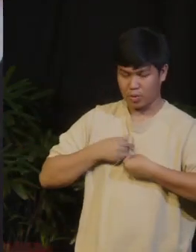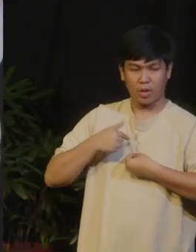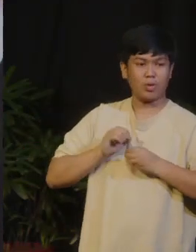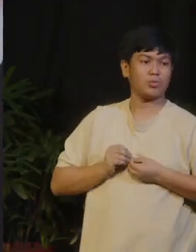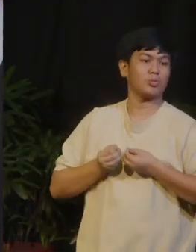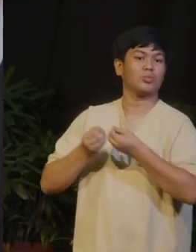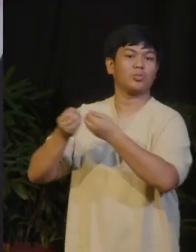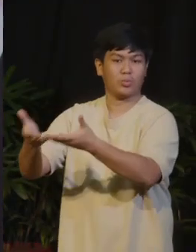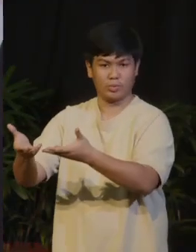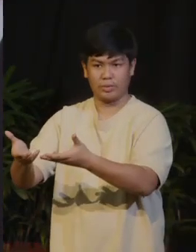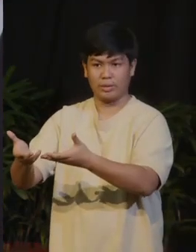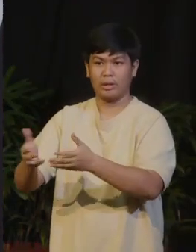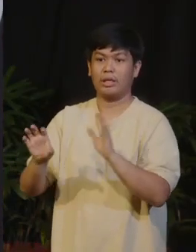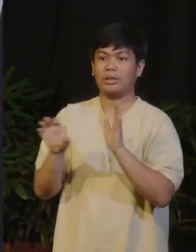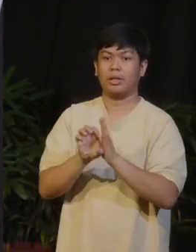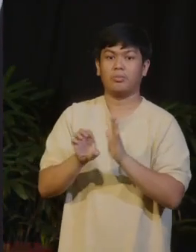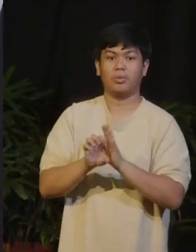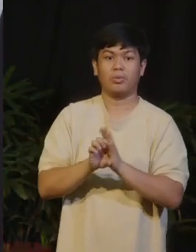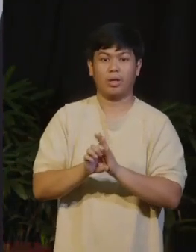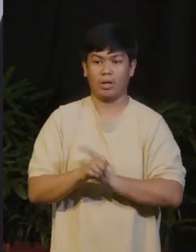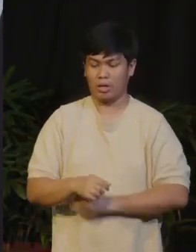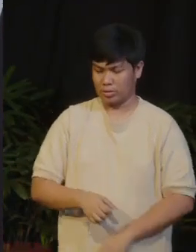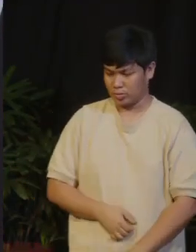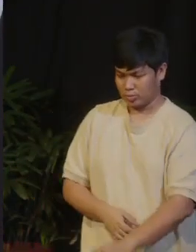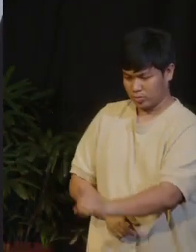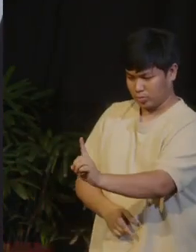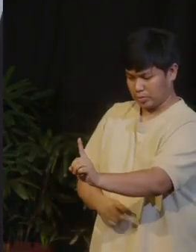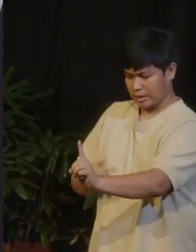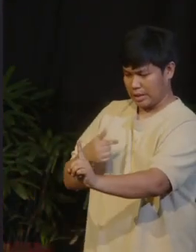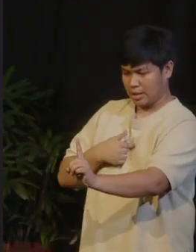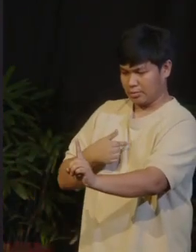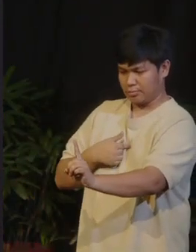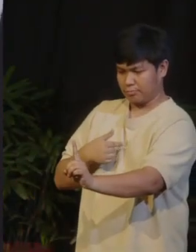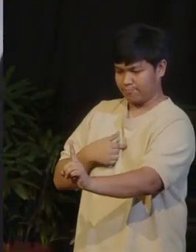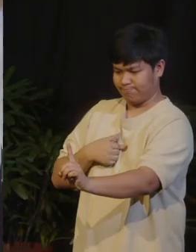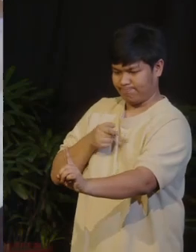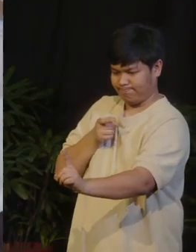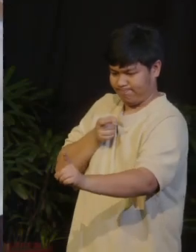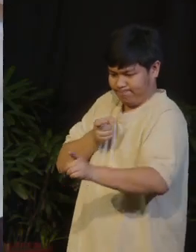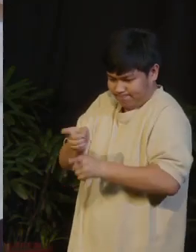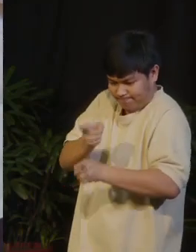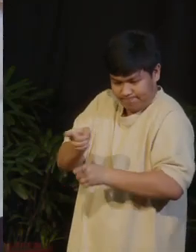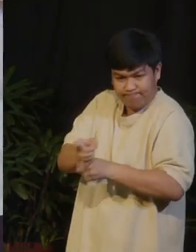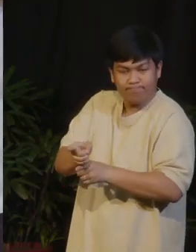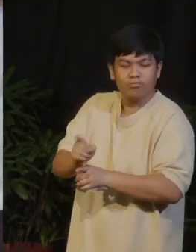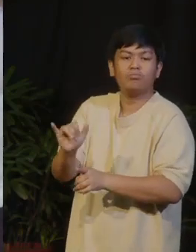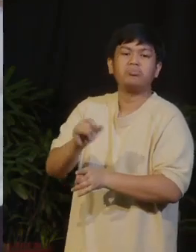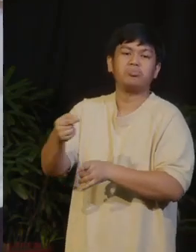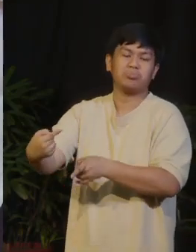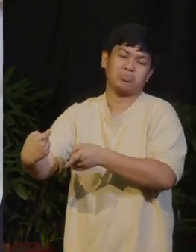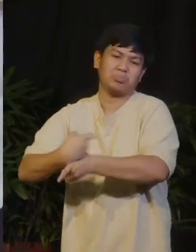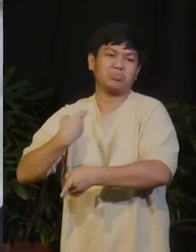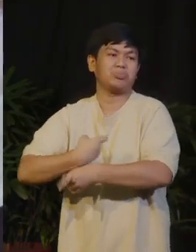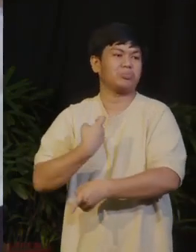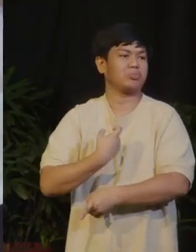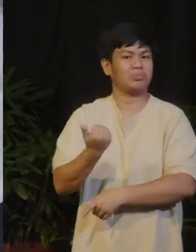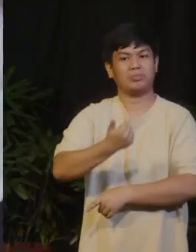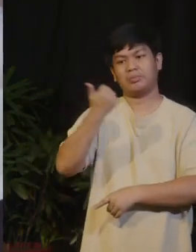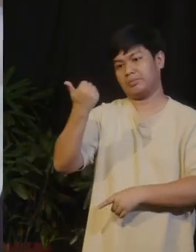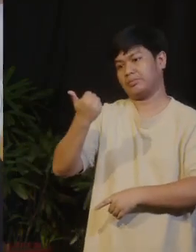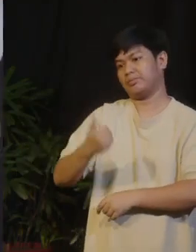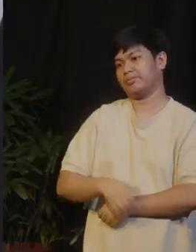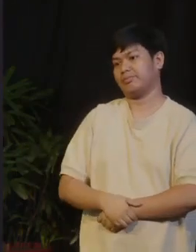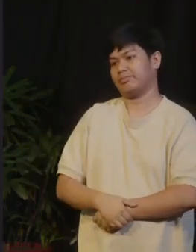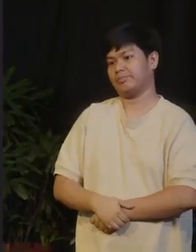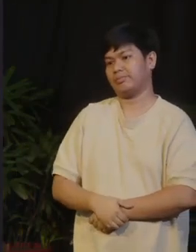ibig sabihin nito, kapag kayo ay mapaghusga na may pagkukundina, ganyan din ang gagawin ng kapwa nyo sa inyo. At